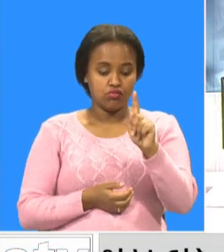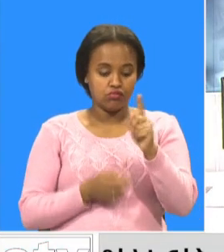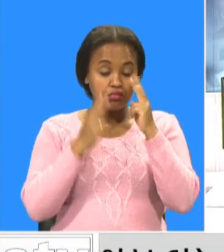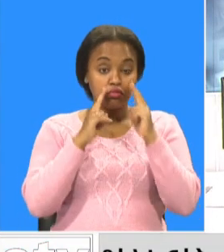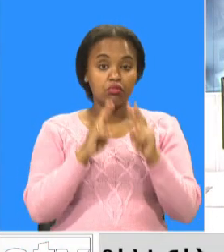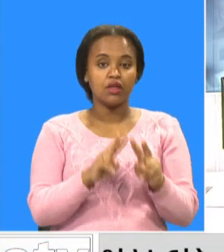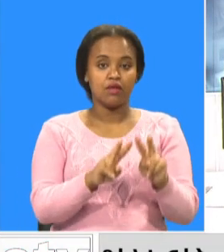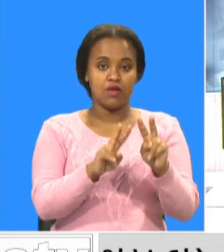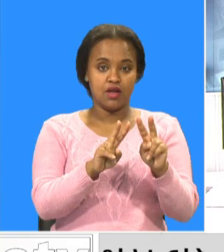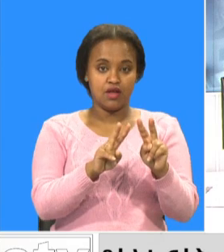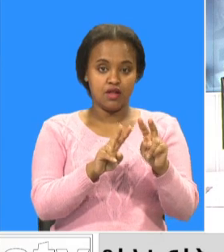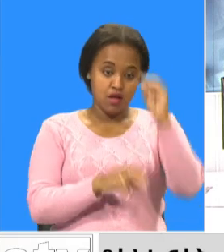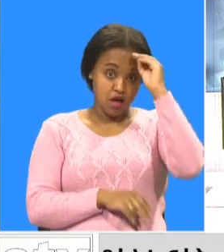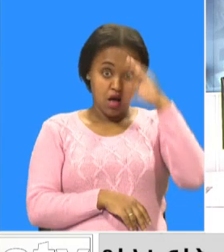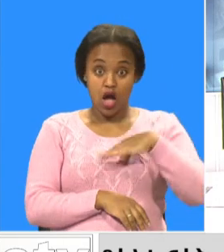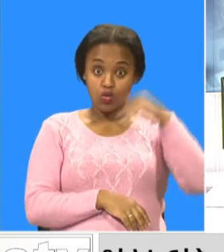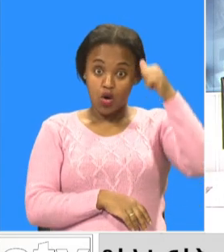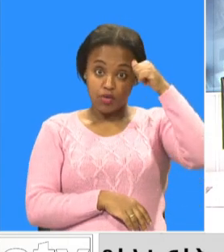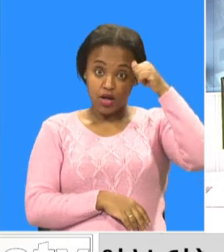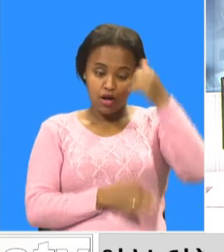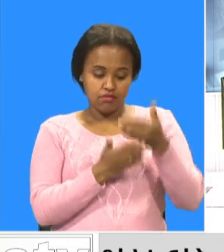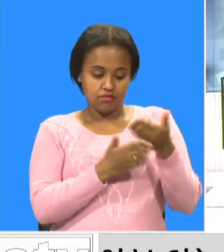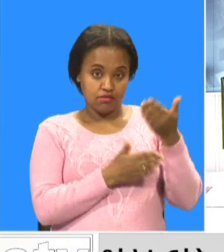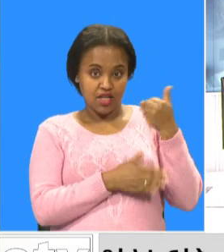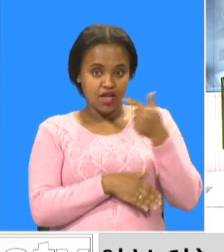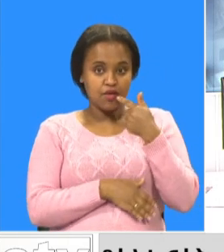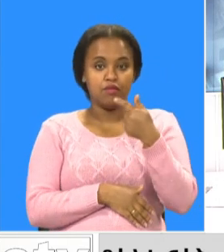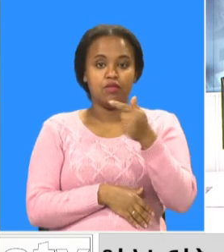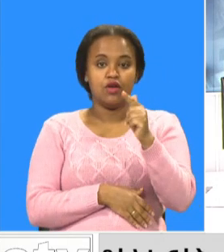እንግዲህ አቶ አብደላም ቀደም ብሎ